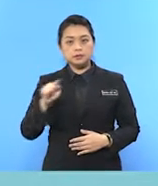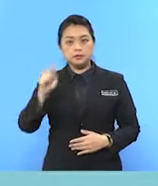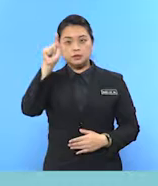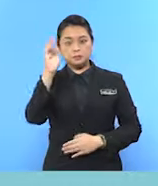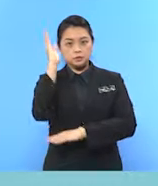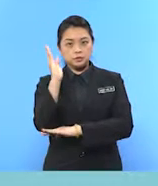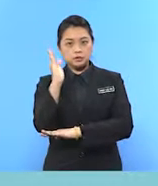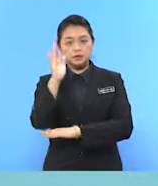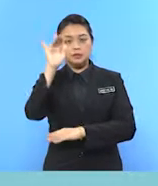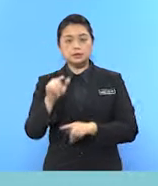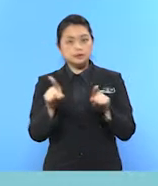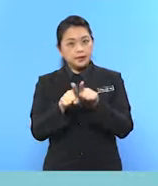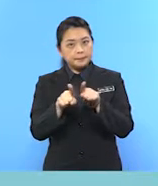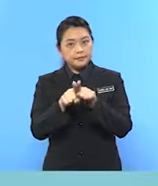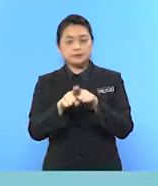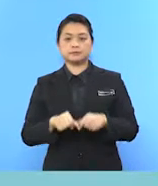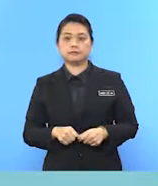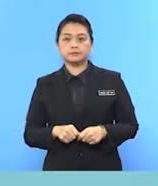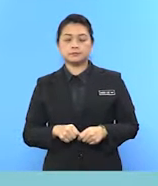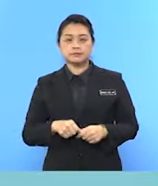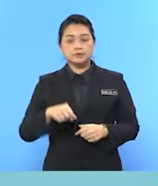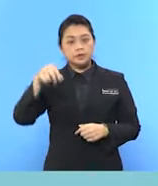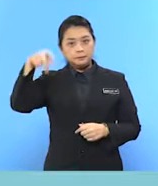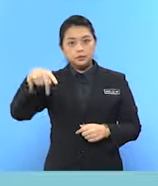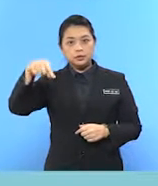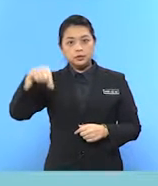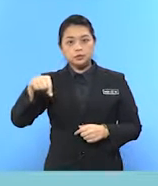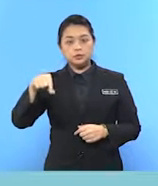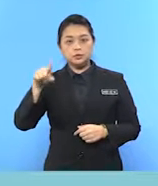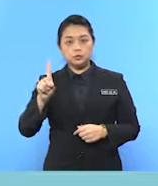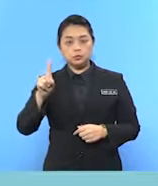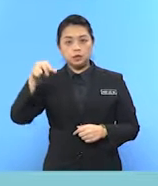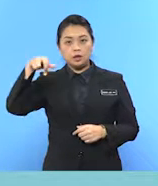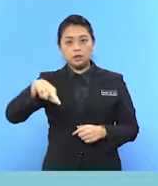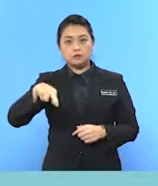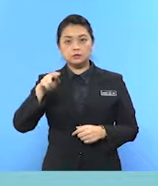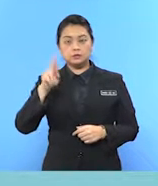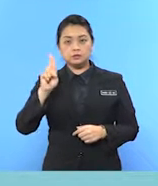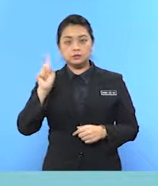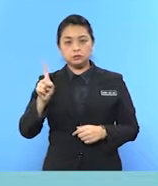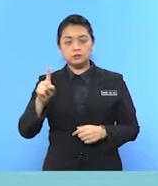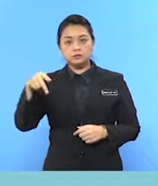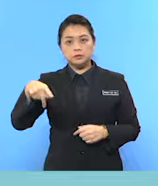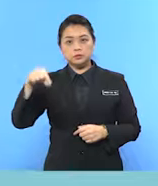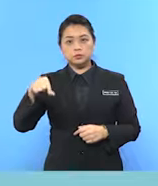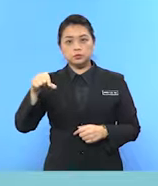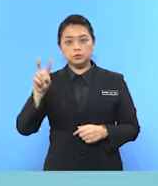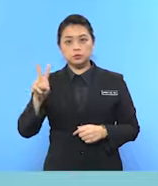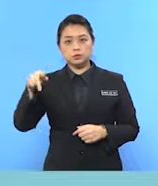bersudut tegak yang serupa, iaitu PQ1 R1, PQ2